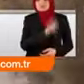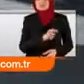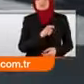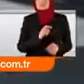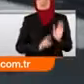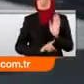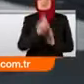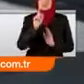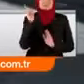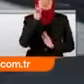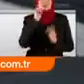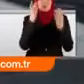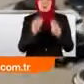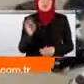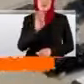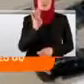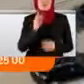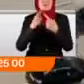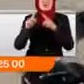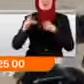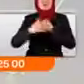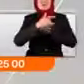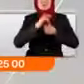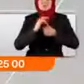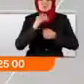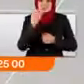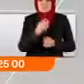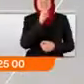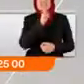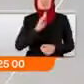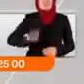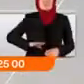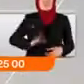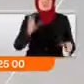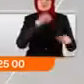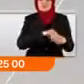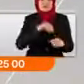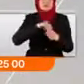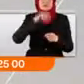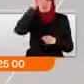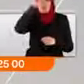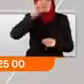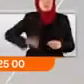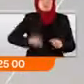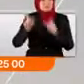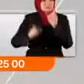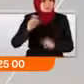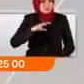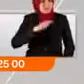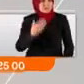40 farklı ülkeden 200 öğrenci arasında Türkler de var Türk istiyorsun